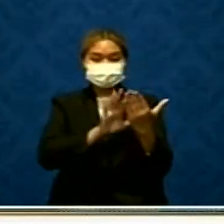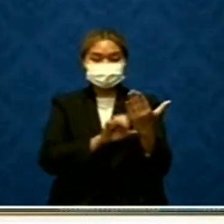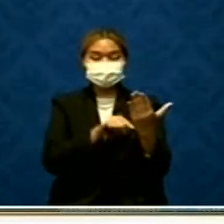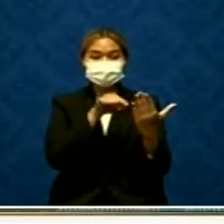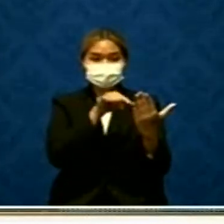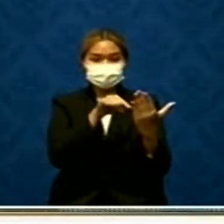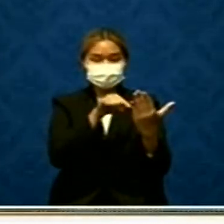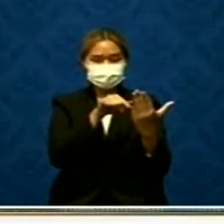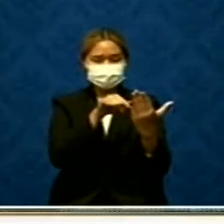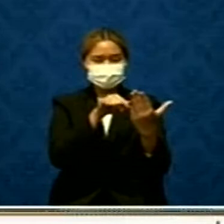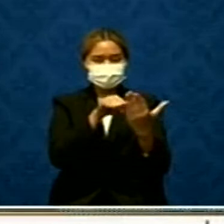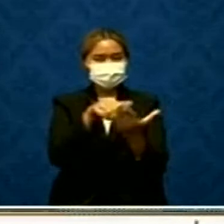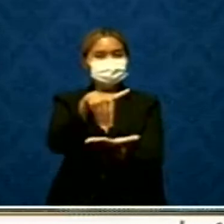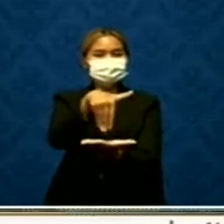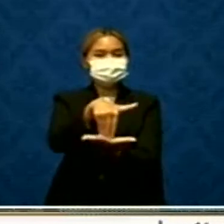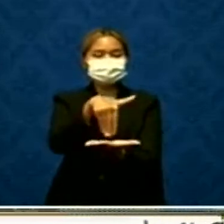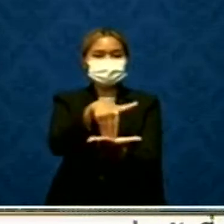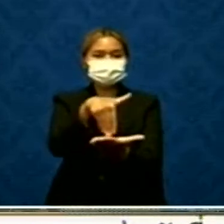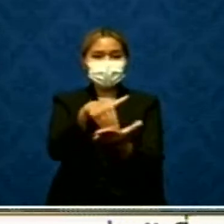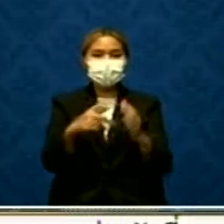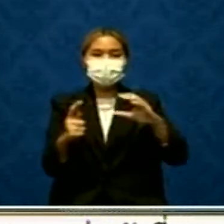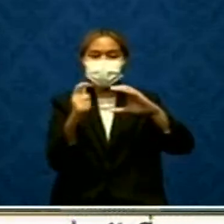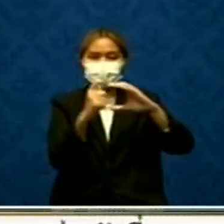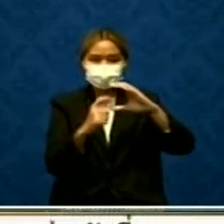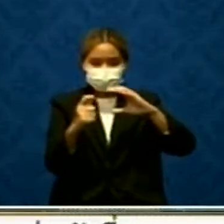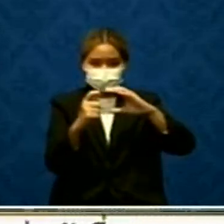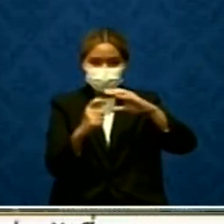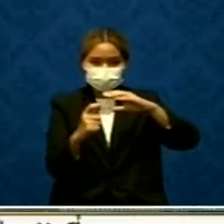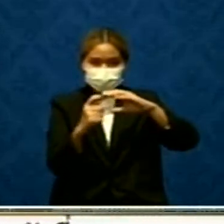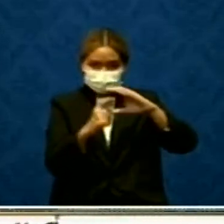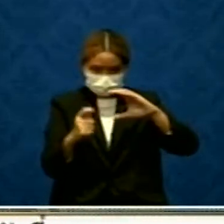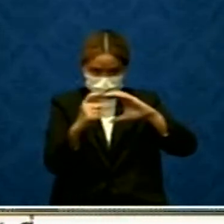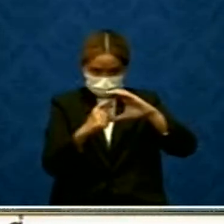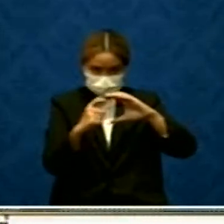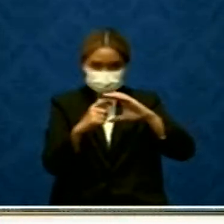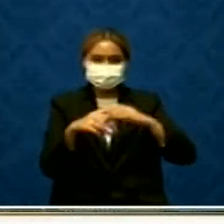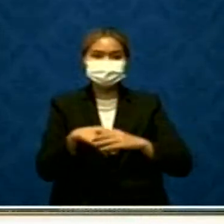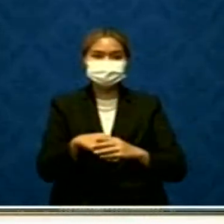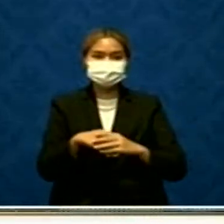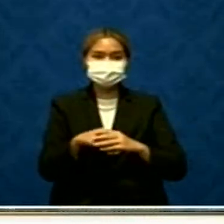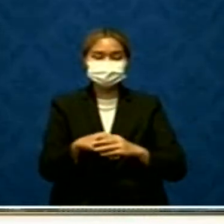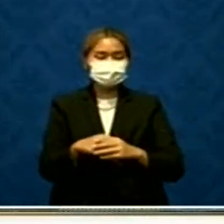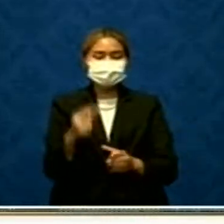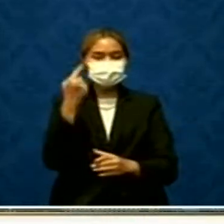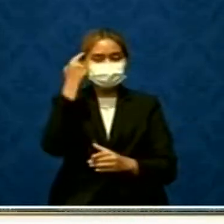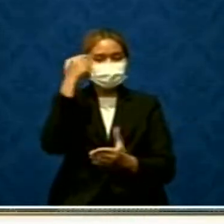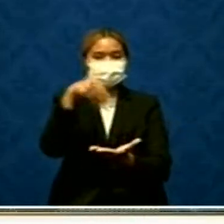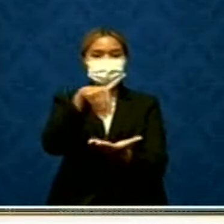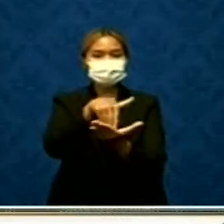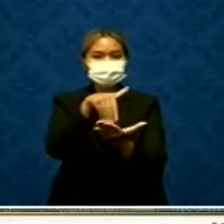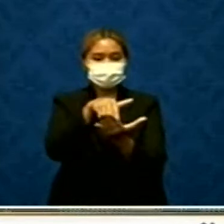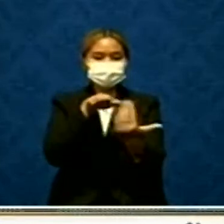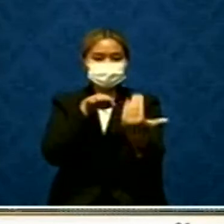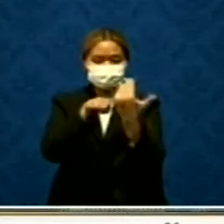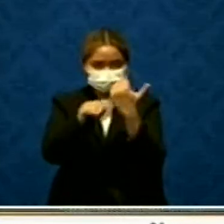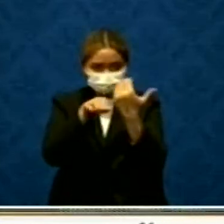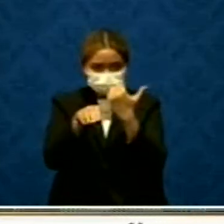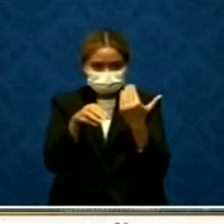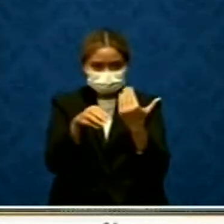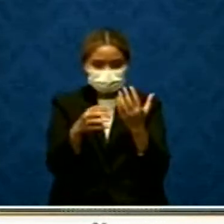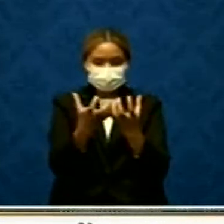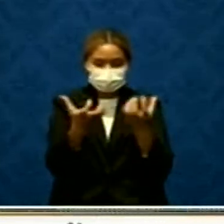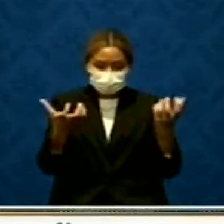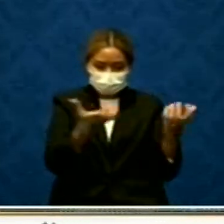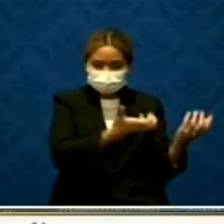ภูมิภาคเอเชียตะวันออกเฉียงใต้นะครับซึ่งจะสามารถเป็นศูนย์กลางการคมนาคมขนส่งของภูมิภาคได้อย่างแท้จริ